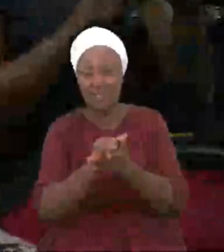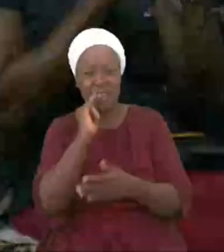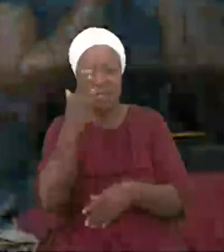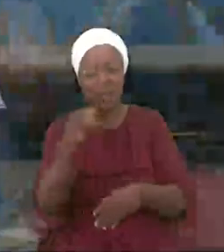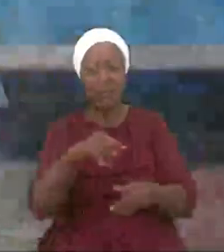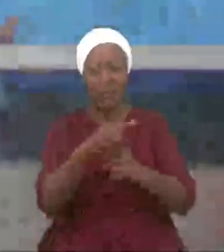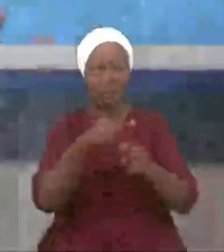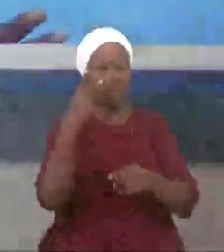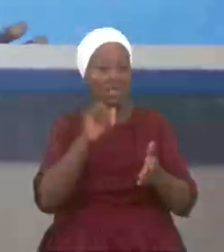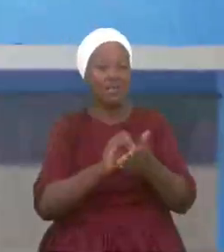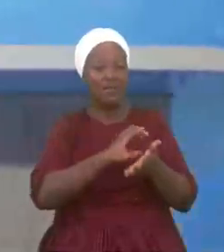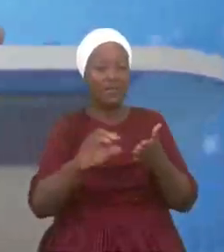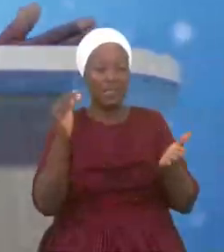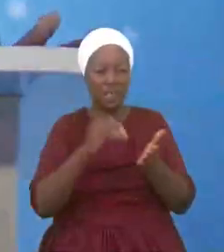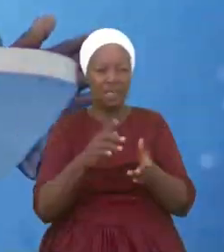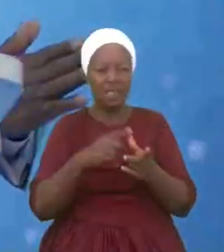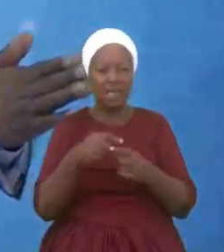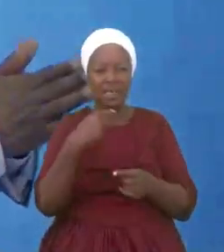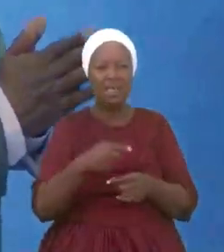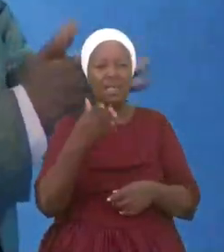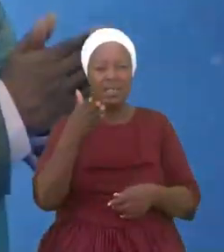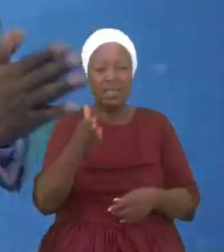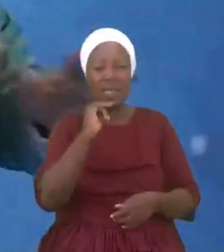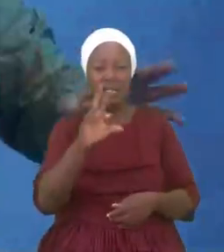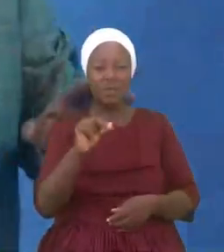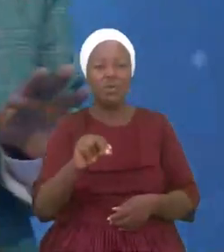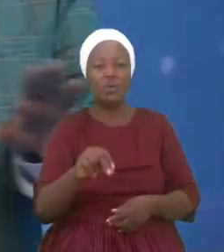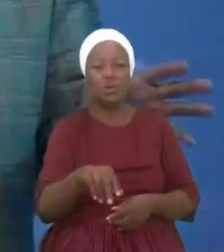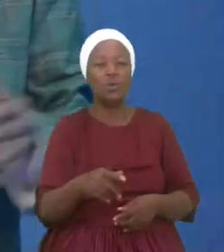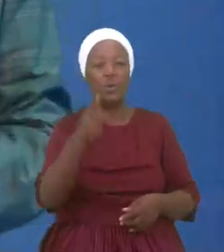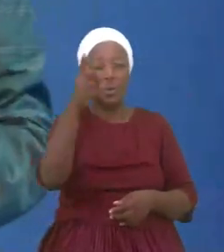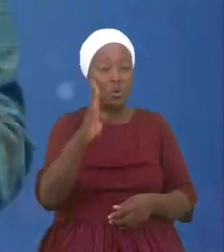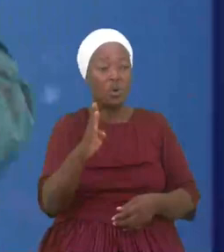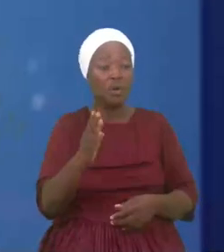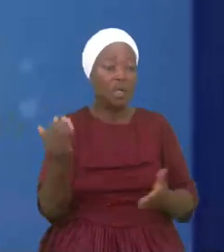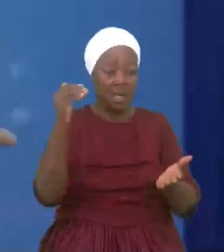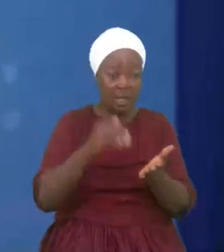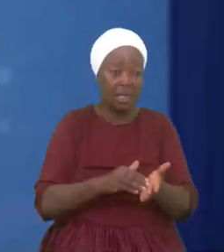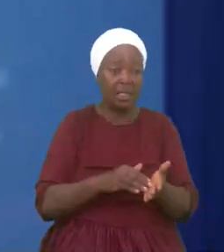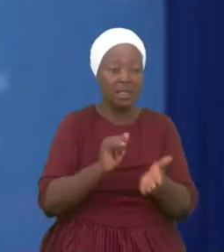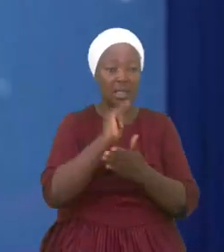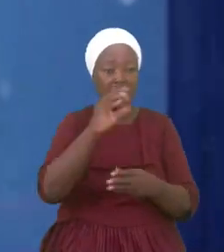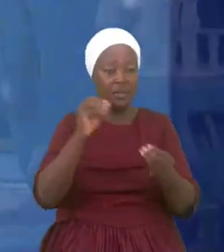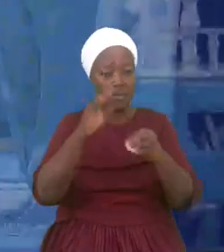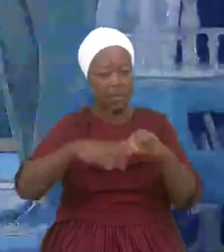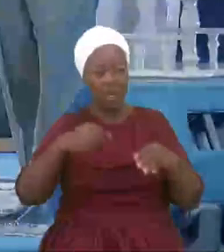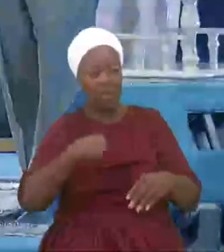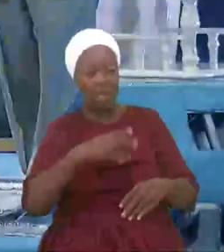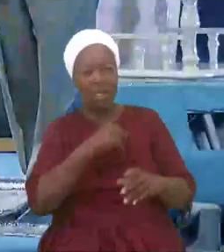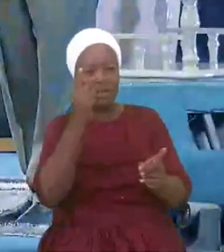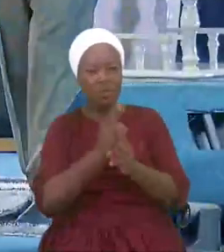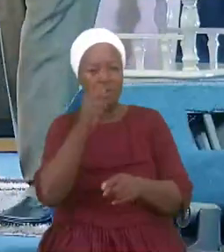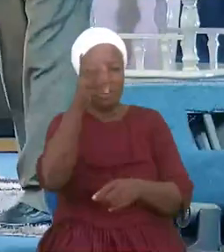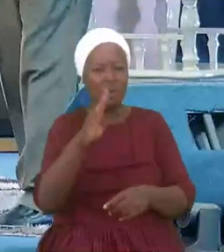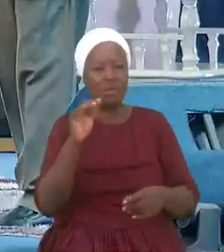du péché tu es affranchi je suis affranchi voyons encore ce verset qui dit que il